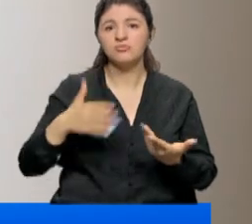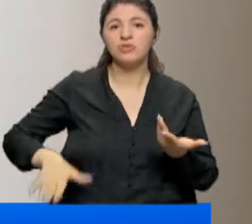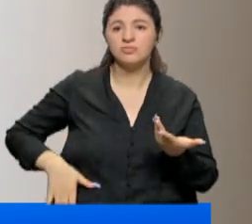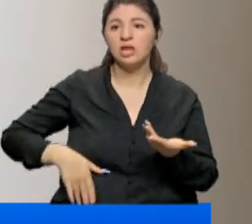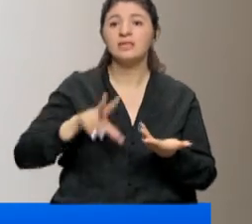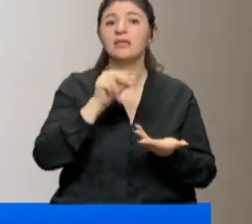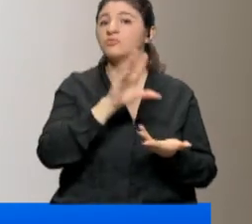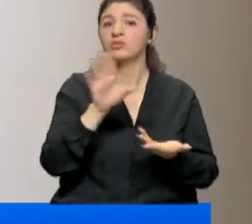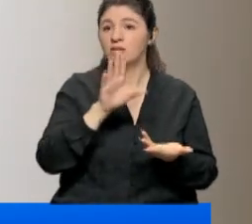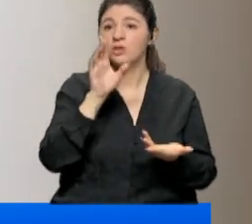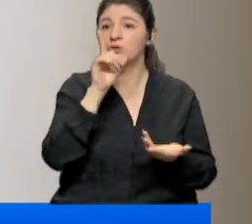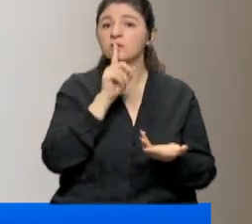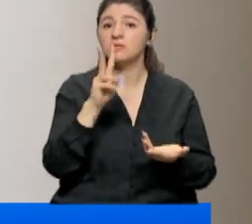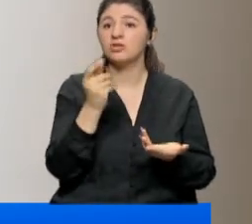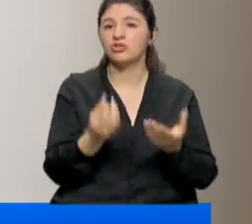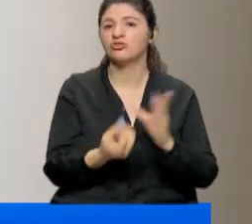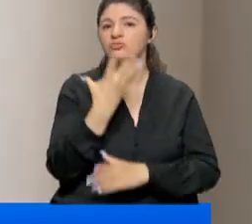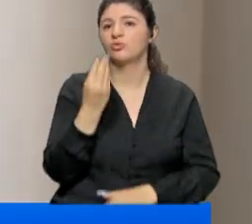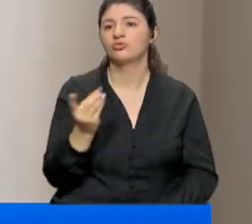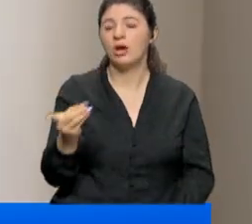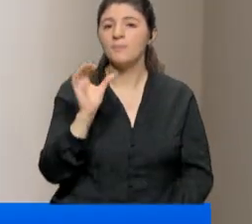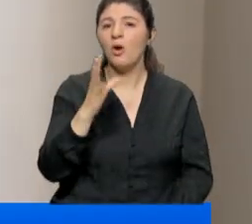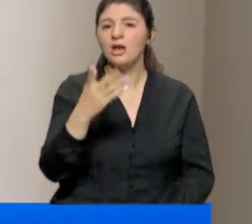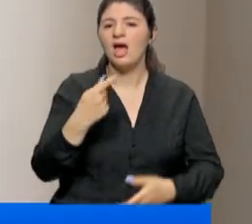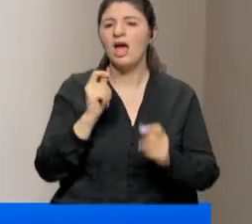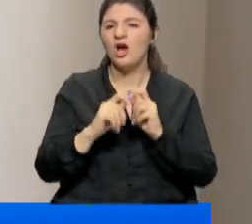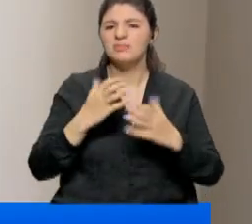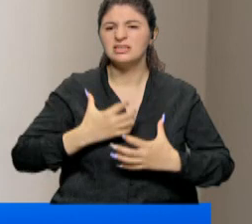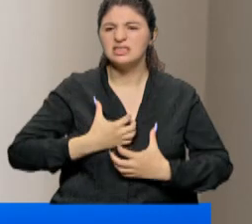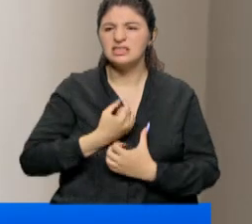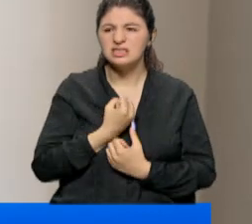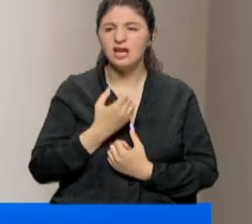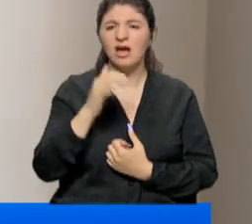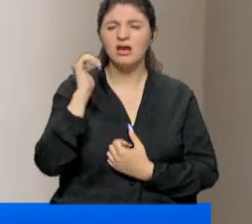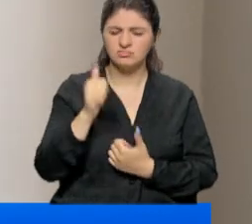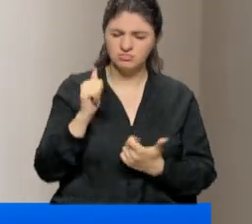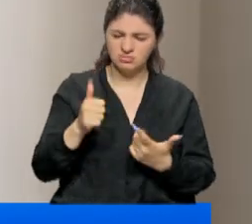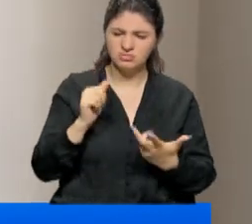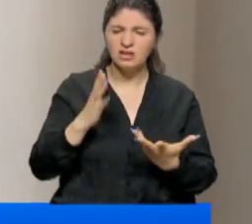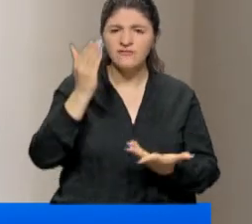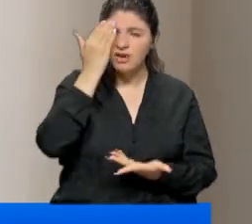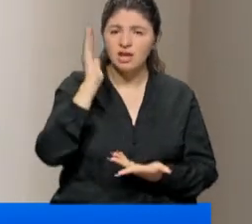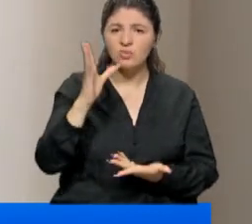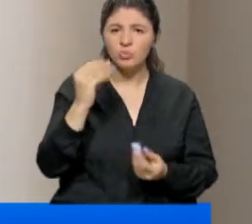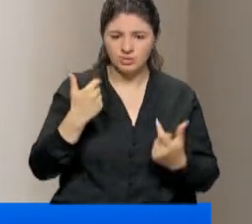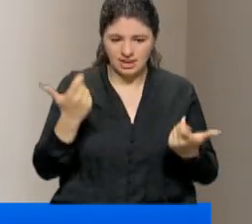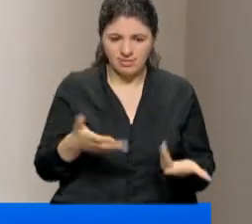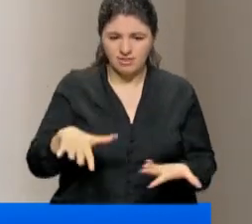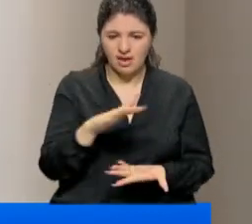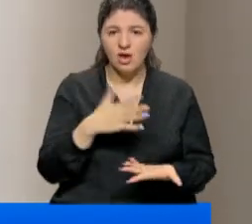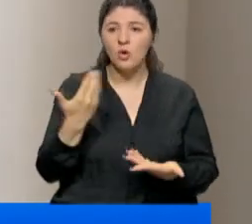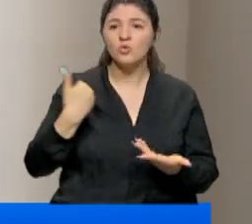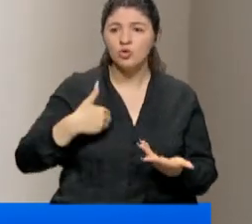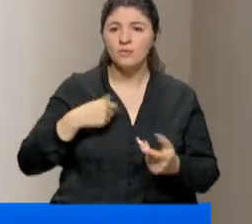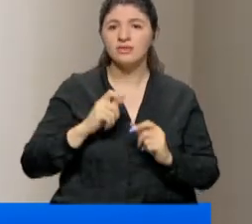cebimizden 70 değil 125 lira çıkmış olur böyle ekonomik darboğazda Her geçen gün daha doğrusu ulaştığımız bir ortamda